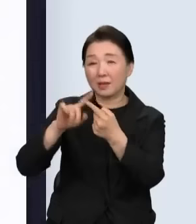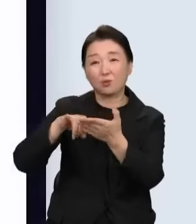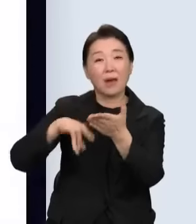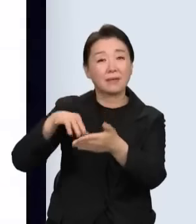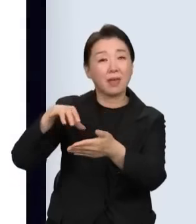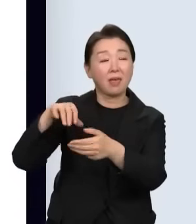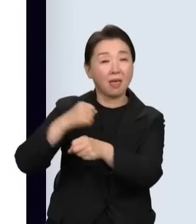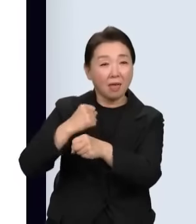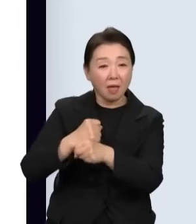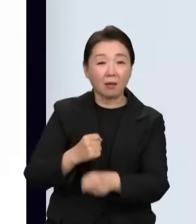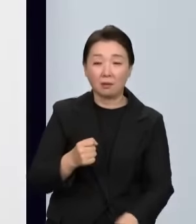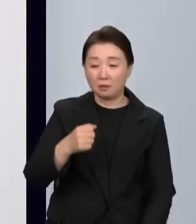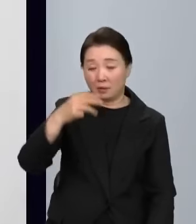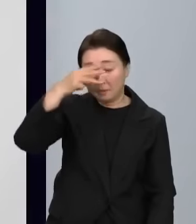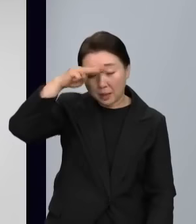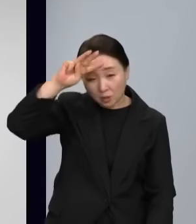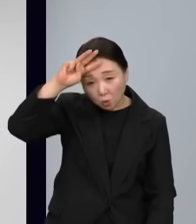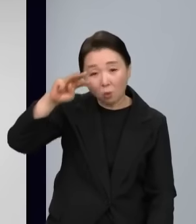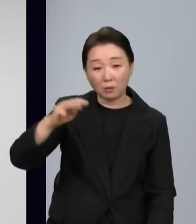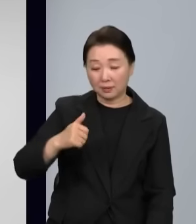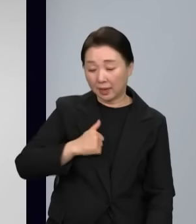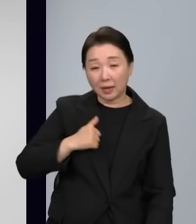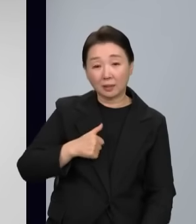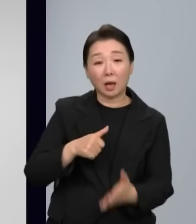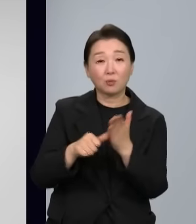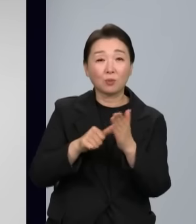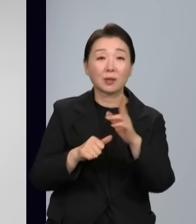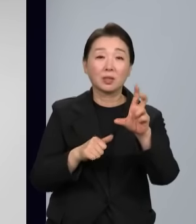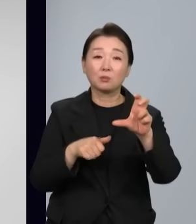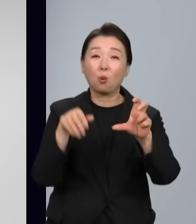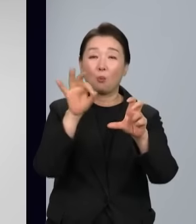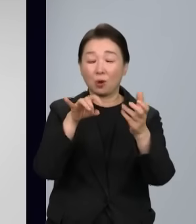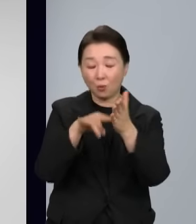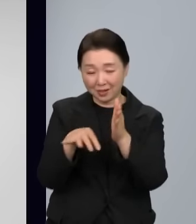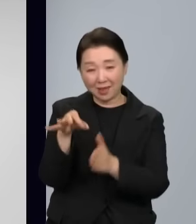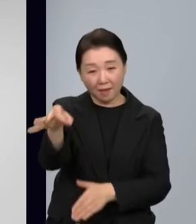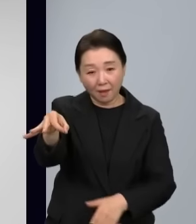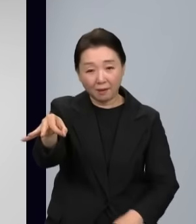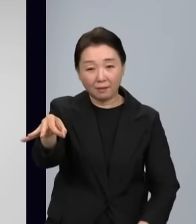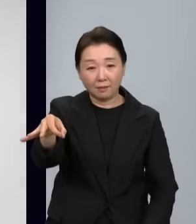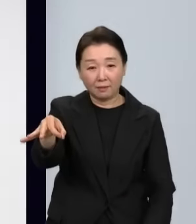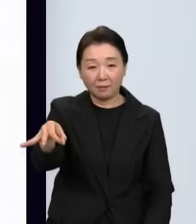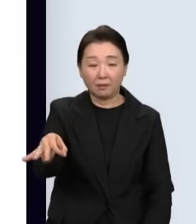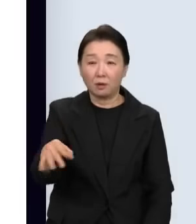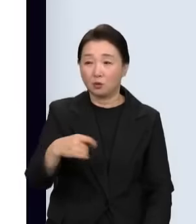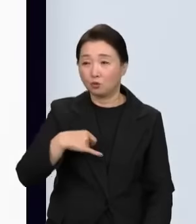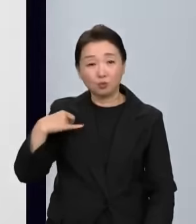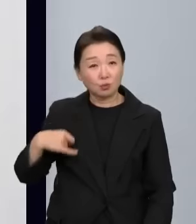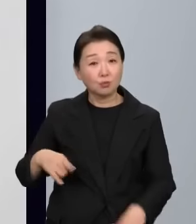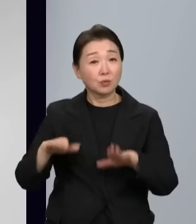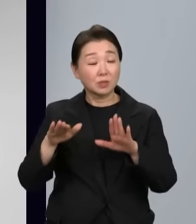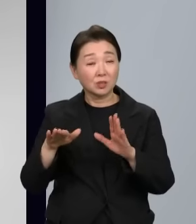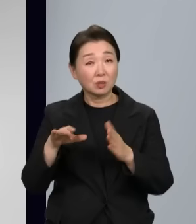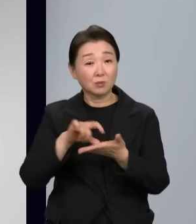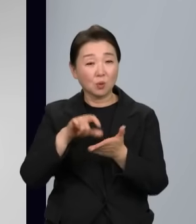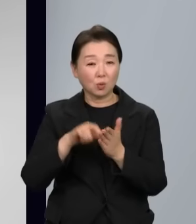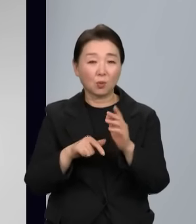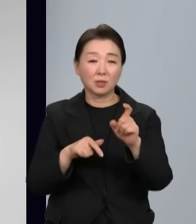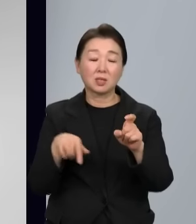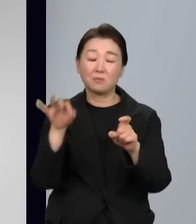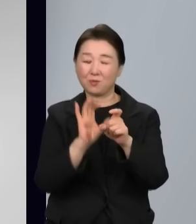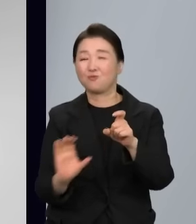취임 첫날 멕시코와 캐나다 모든 제품엔 25% 관세를 매기고 중국엔 지금 수준에서